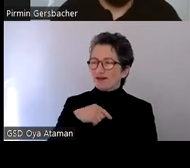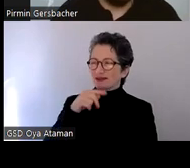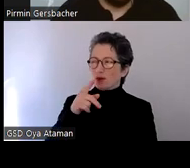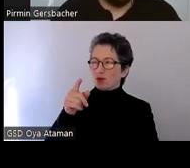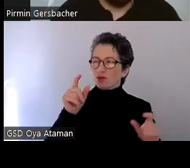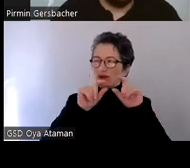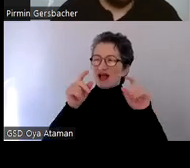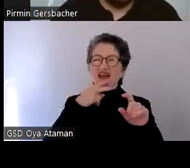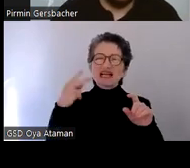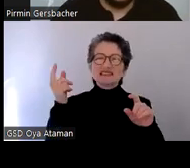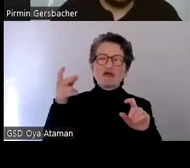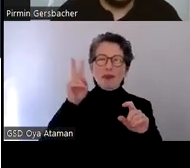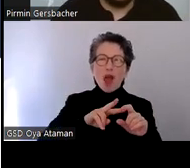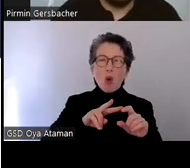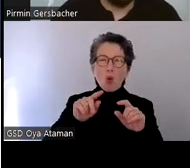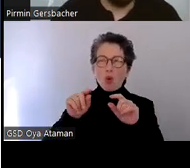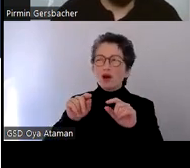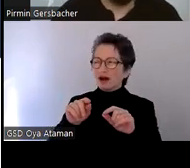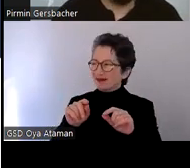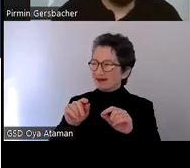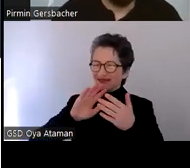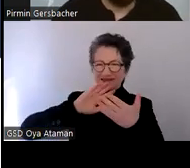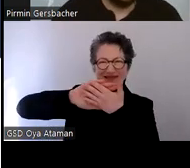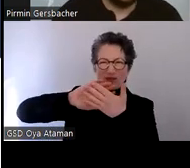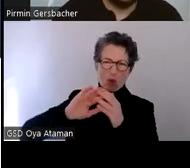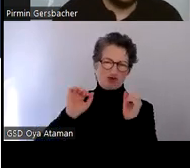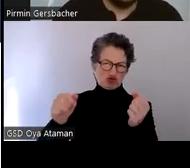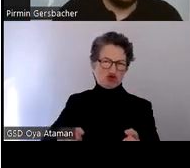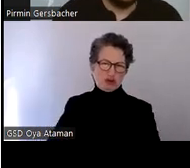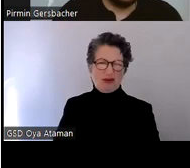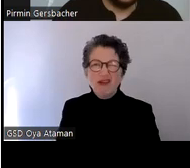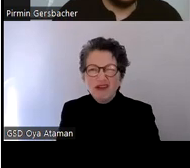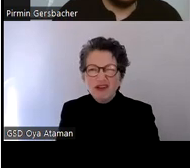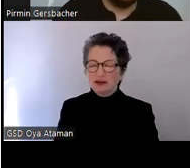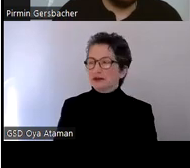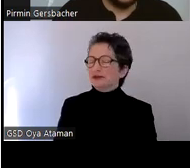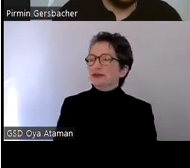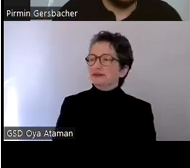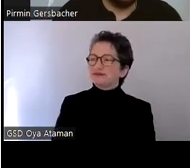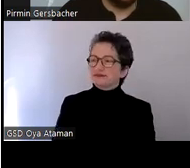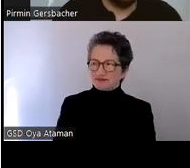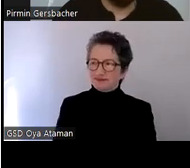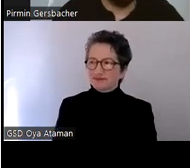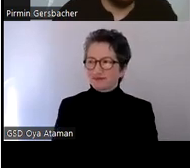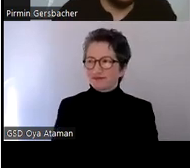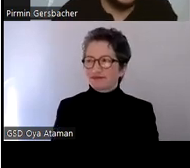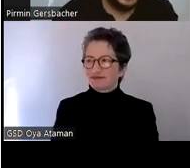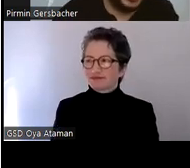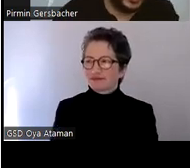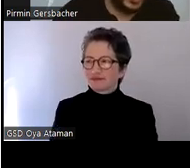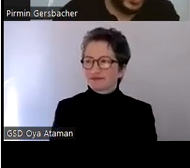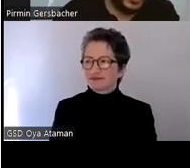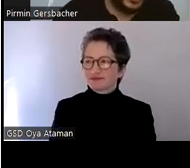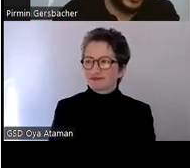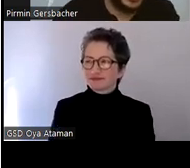schon anstrengend. Ich gehe nochmal kurz auf die Seite. Wir haben auch hier die Texte weiß, blau auf weiß. Ich habe